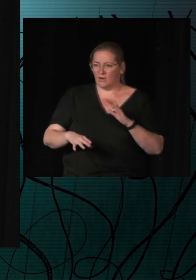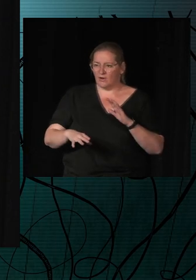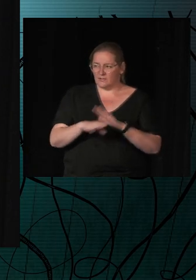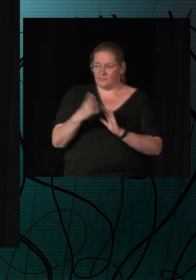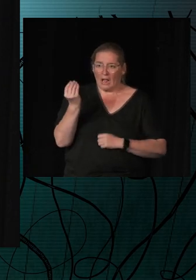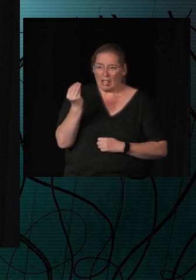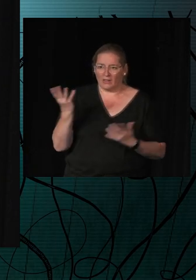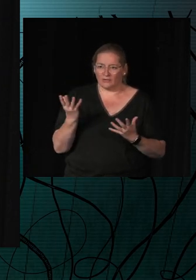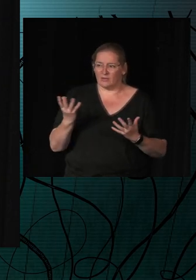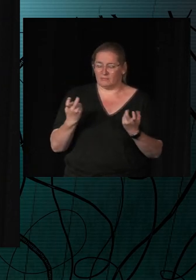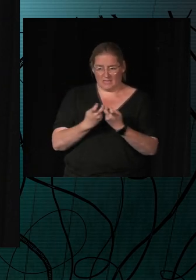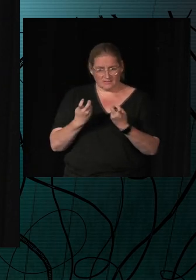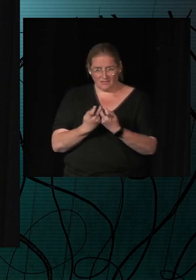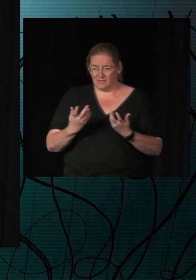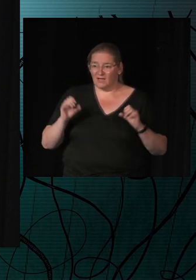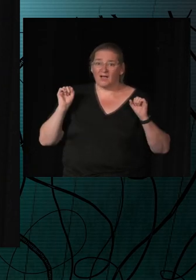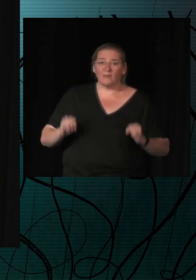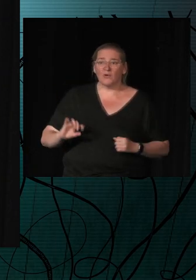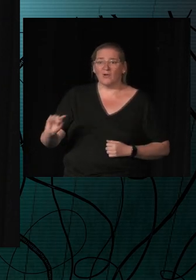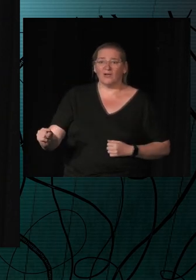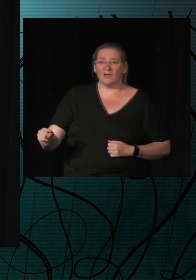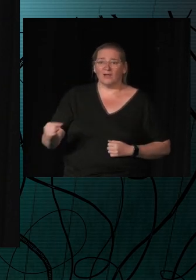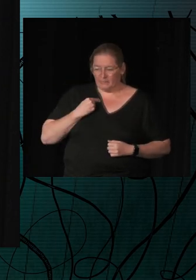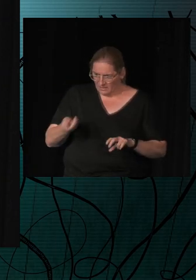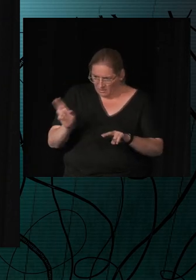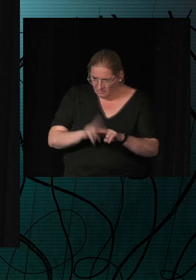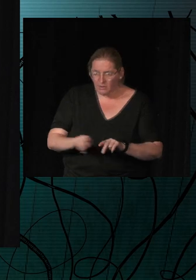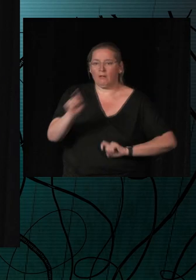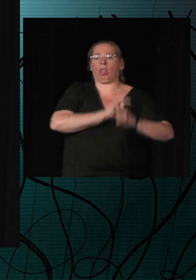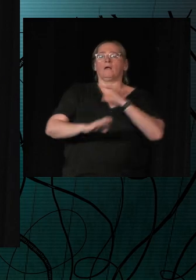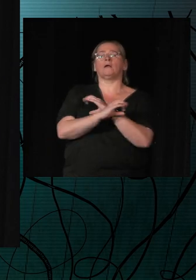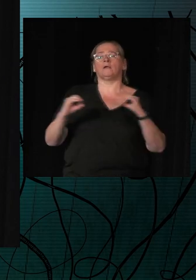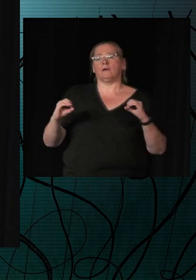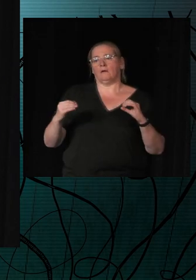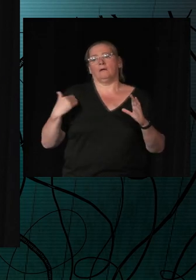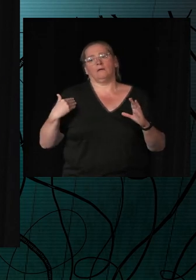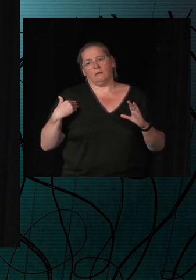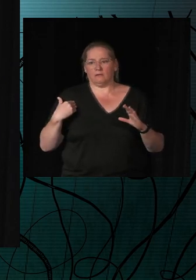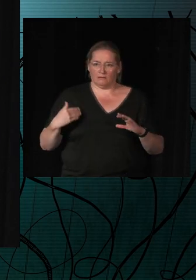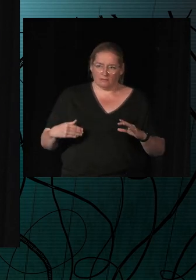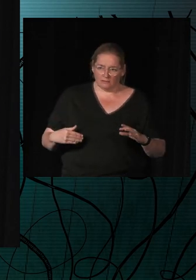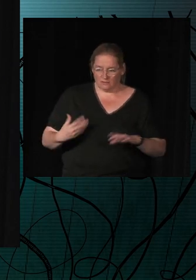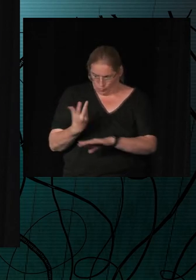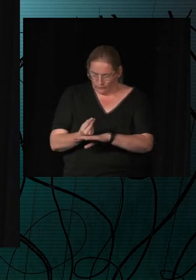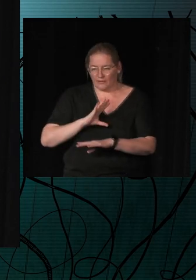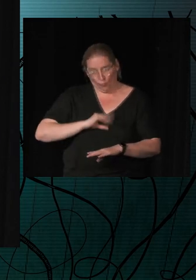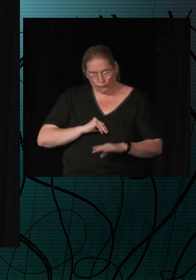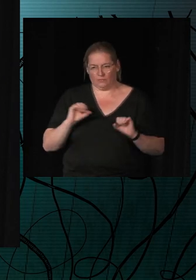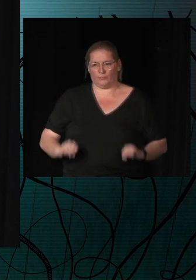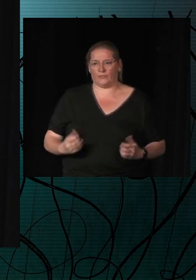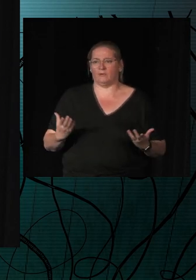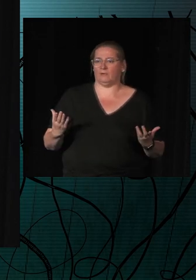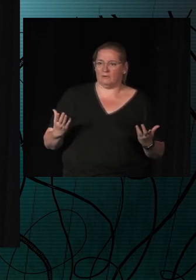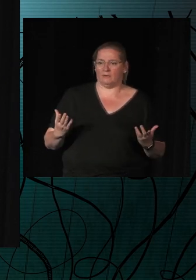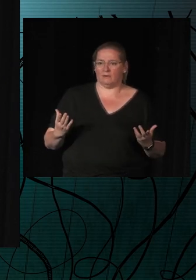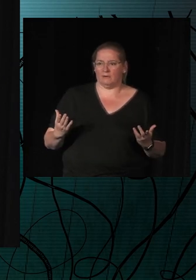supplémentaire qui était liée au fait que bah on pouvait perdre sa partie si on mourit à un moment ou un autre et on devait recommencer au dernier point de sauvegarde c'était un des aspects qui était mis en avant